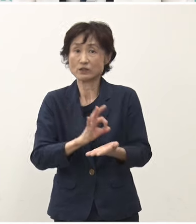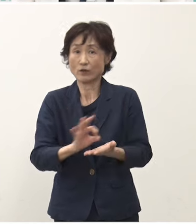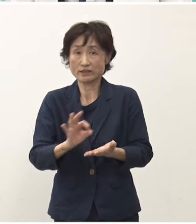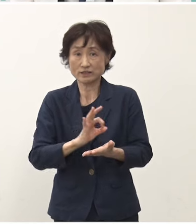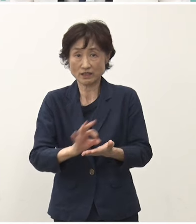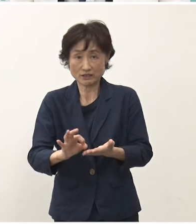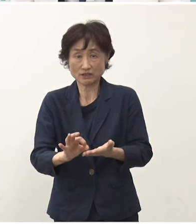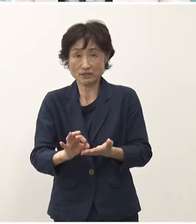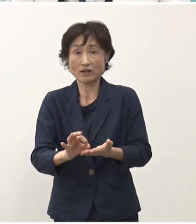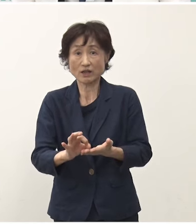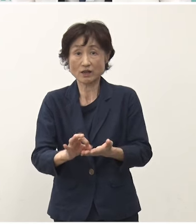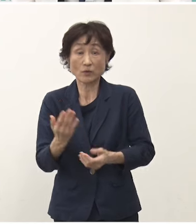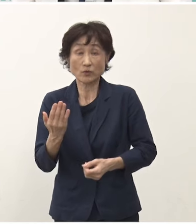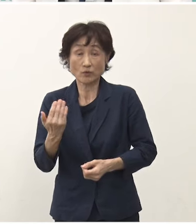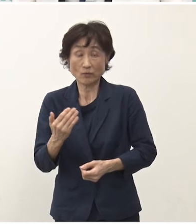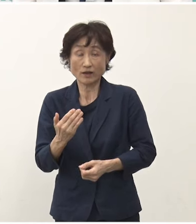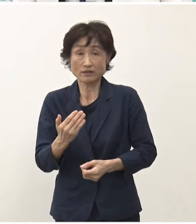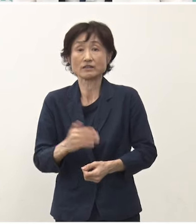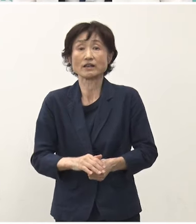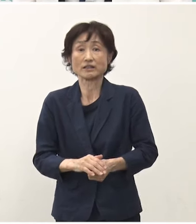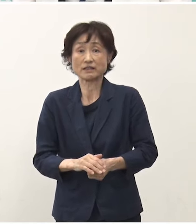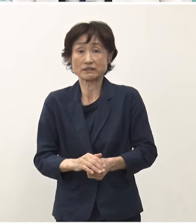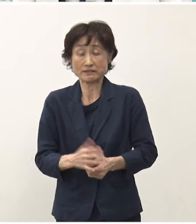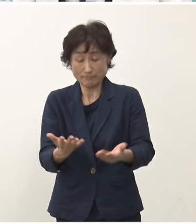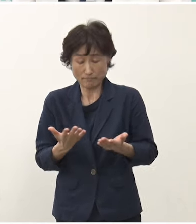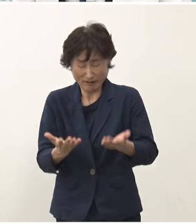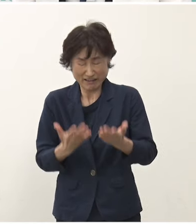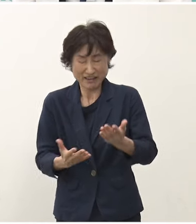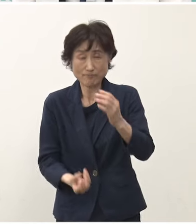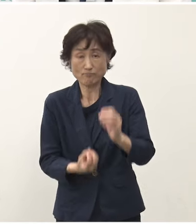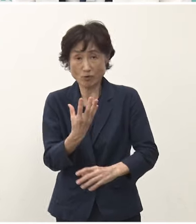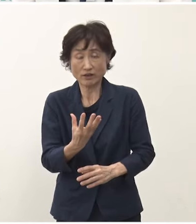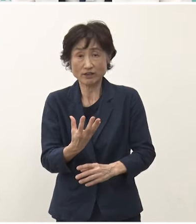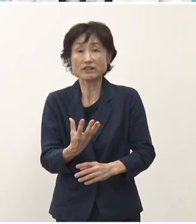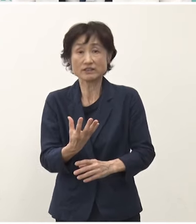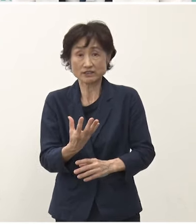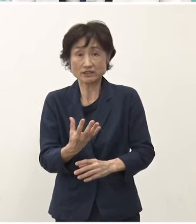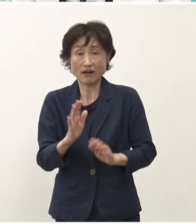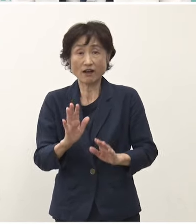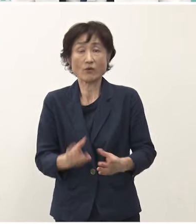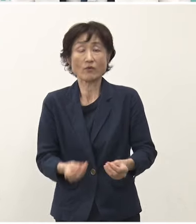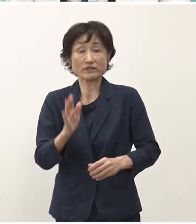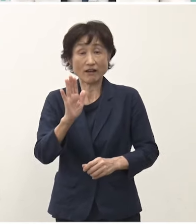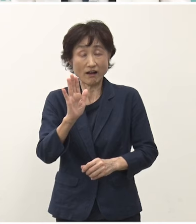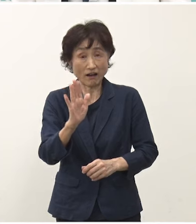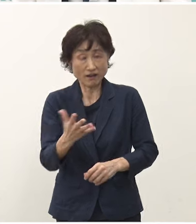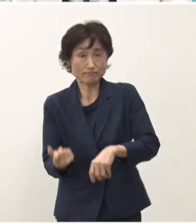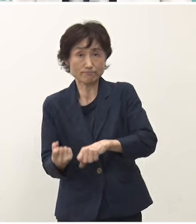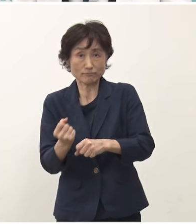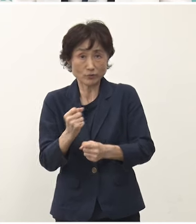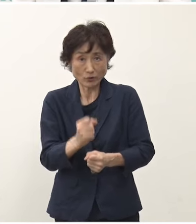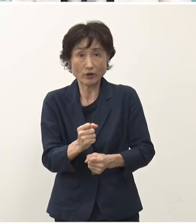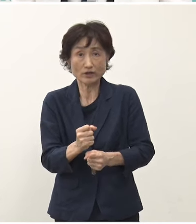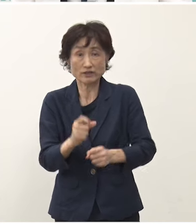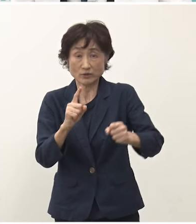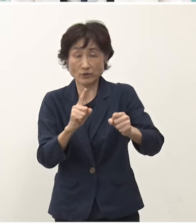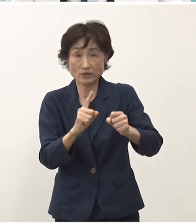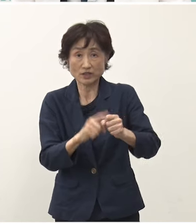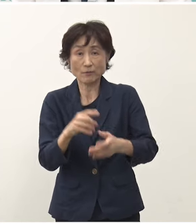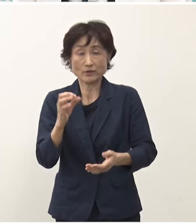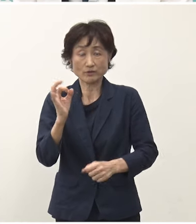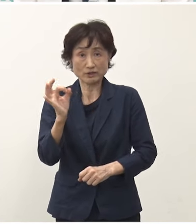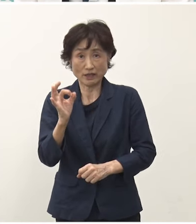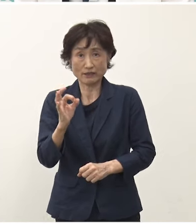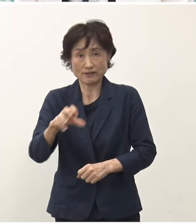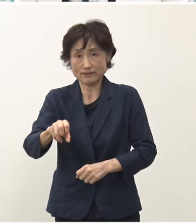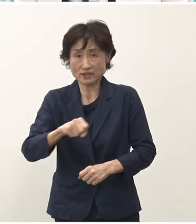は平成29年に大規模な震災が発生した後の復興事業の財源確保を目的として港区